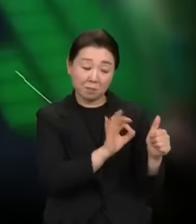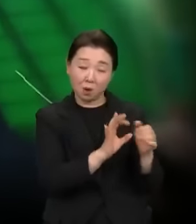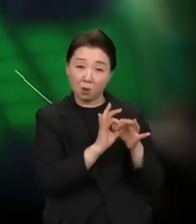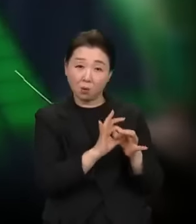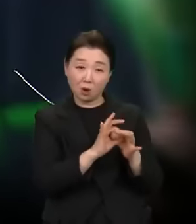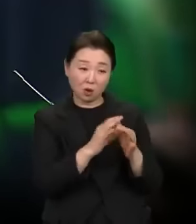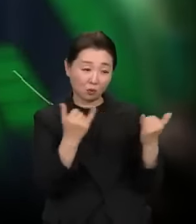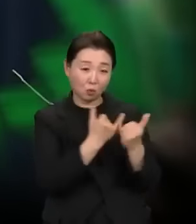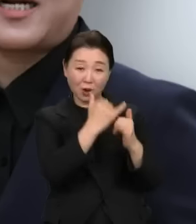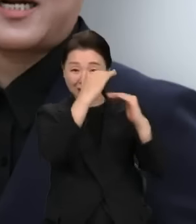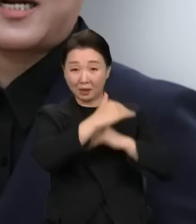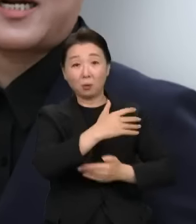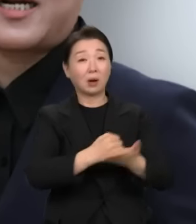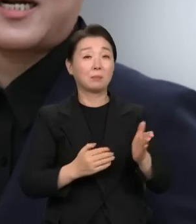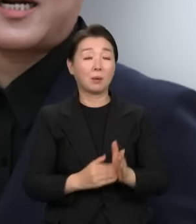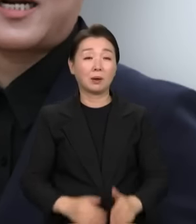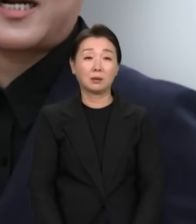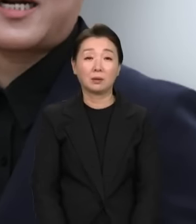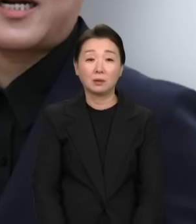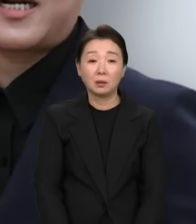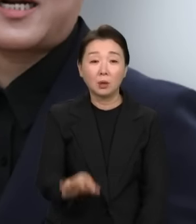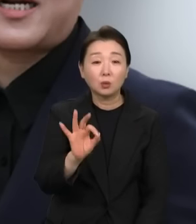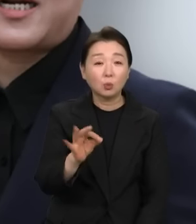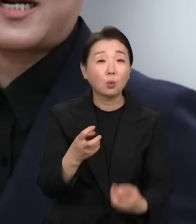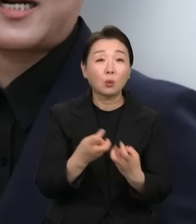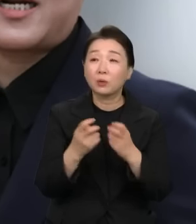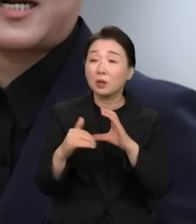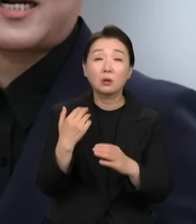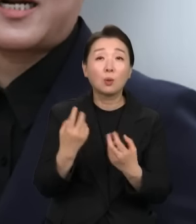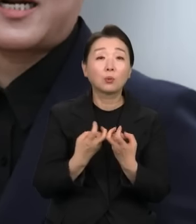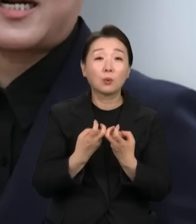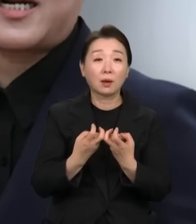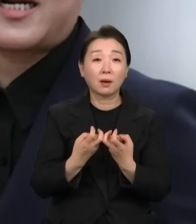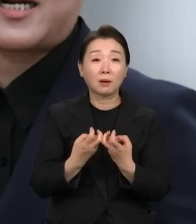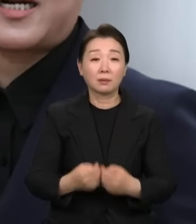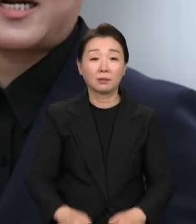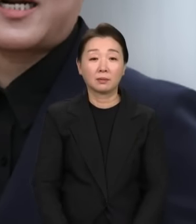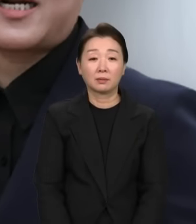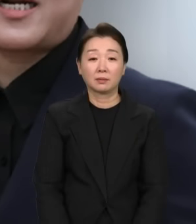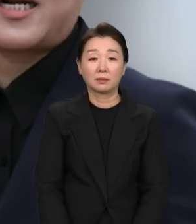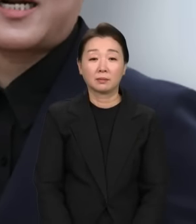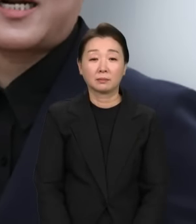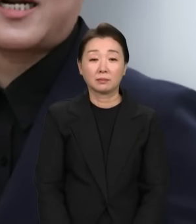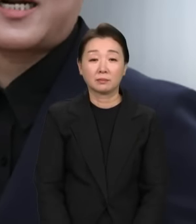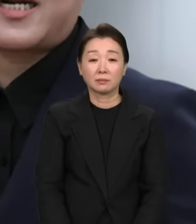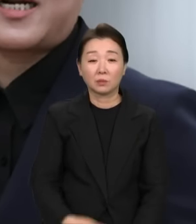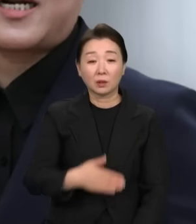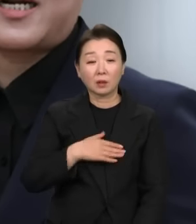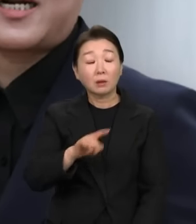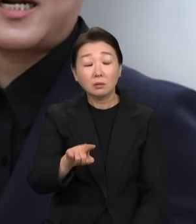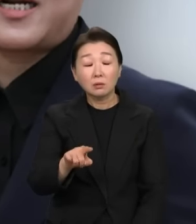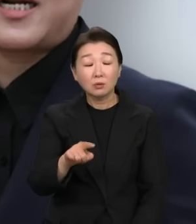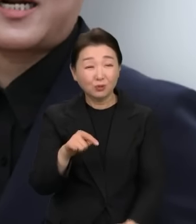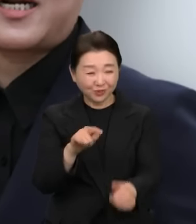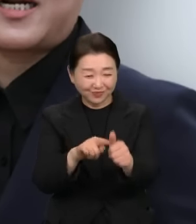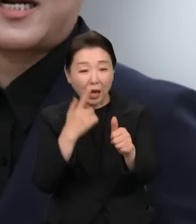통화를 확보했습니다. 그럼 돈이 누구 어떻게 들어왔냐고 물어보잖아요. 저는 그